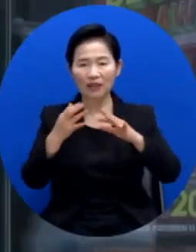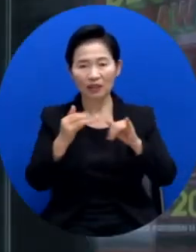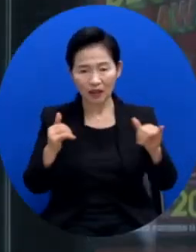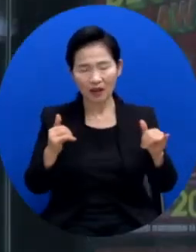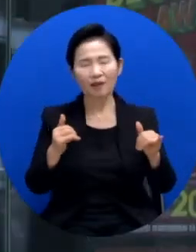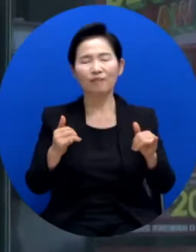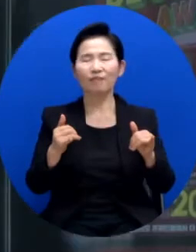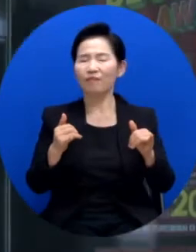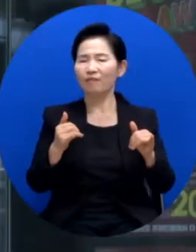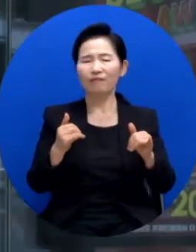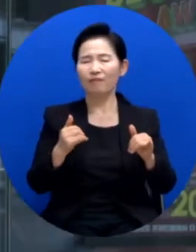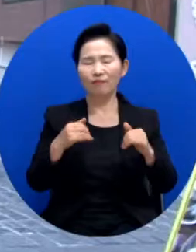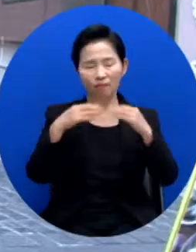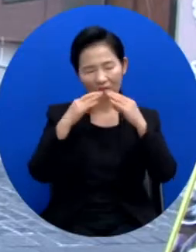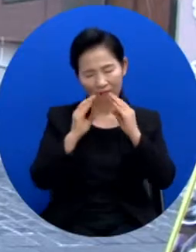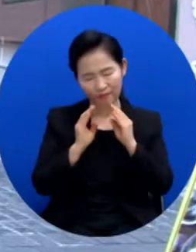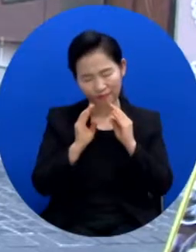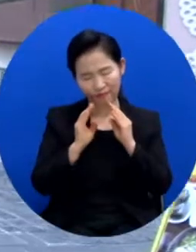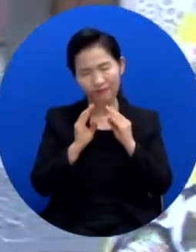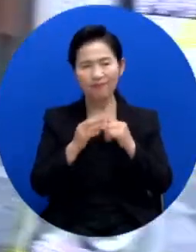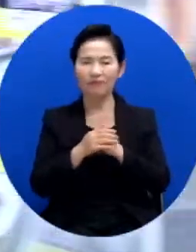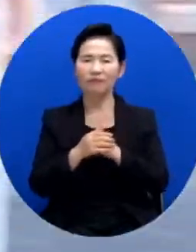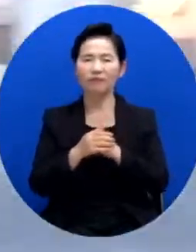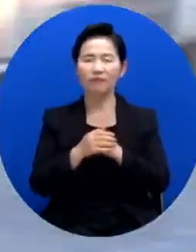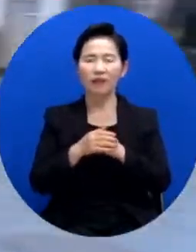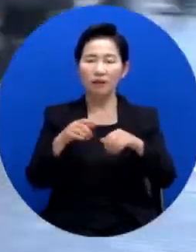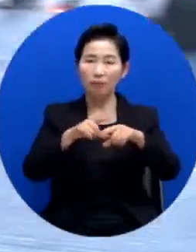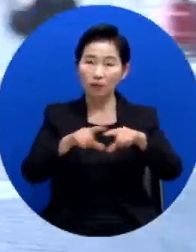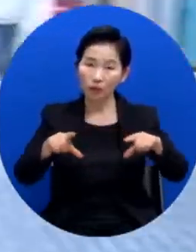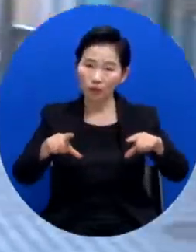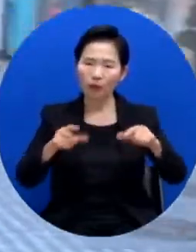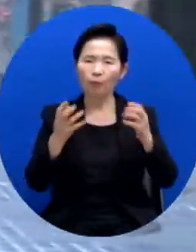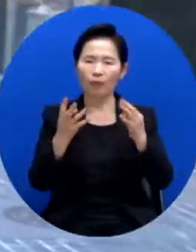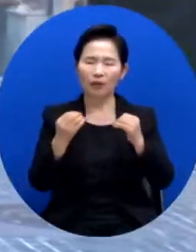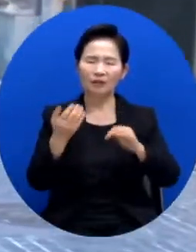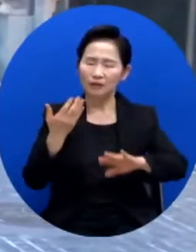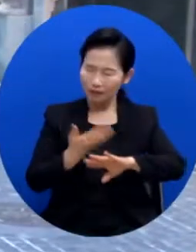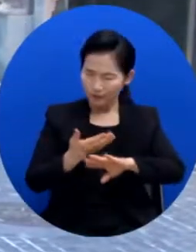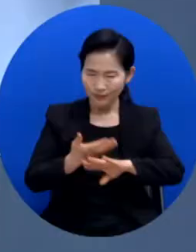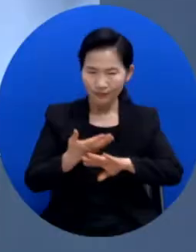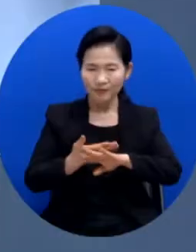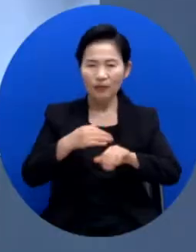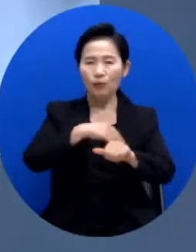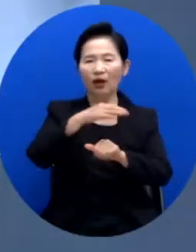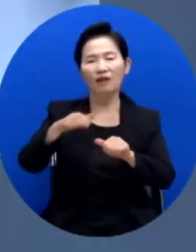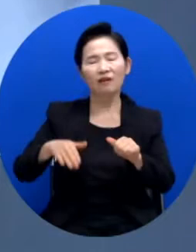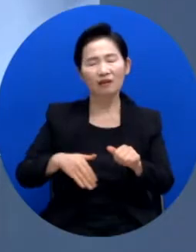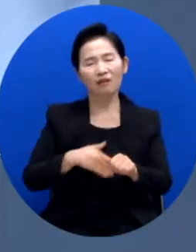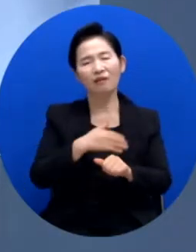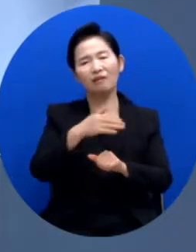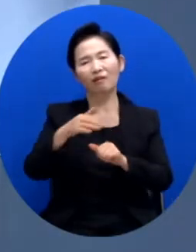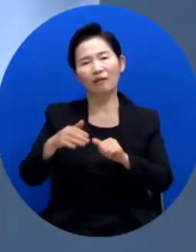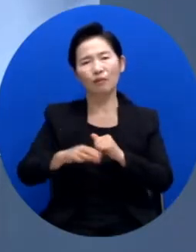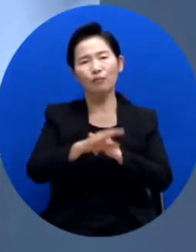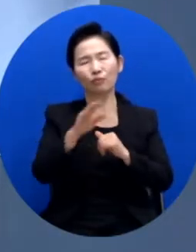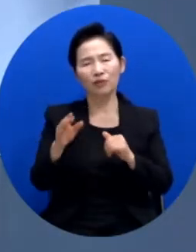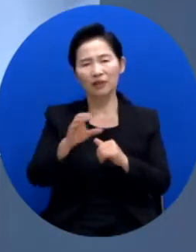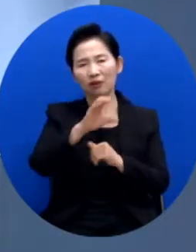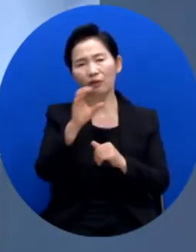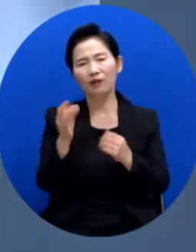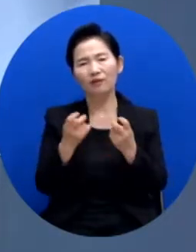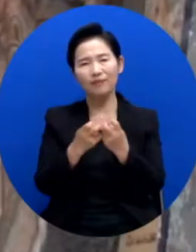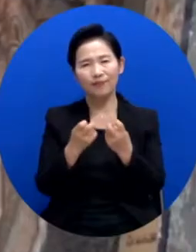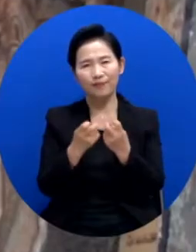분위기도 찾아보기 어렵습니다. 평소와는 전혀 다른 환경 가운데 우리는 어떻게 성탄절을 묵상할 수